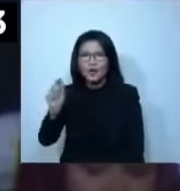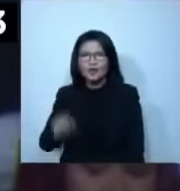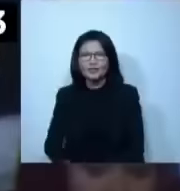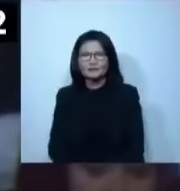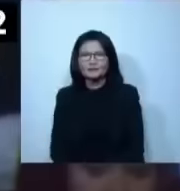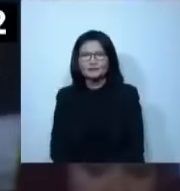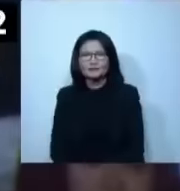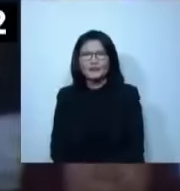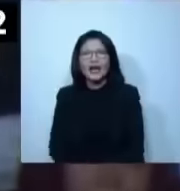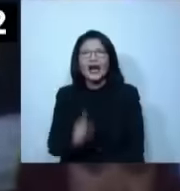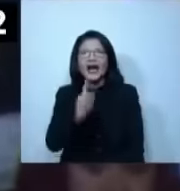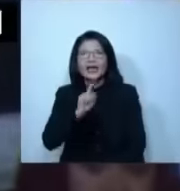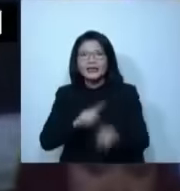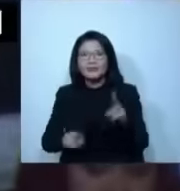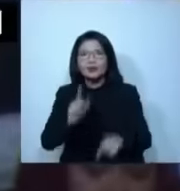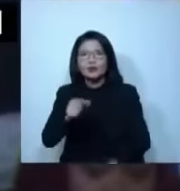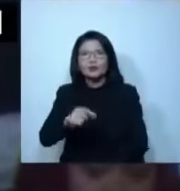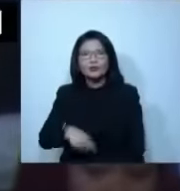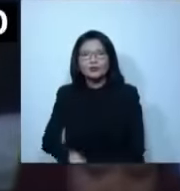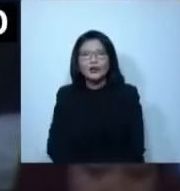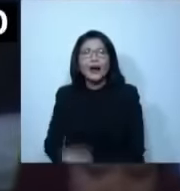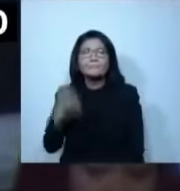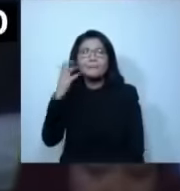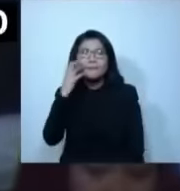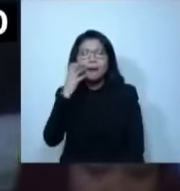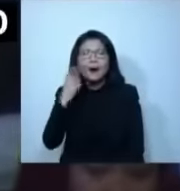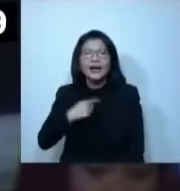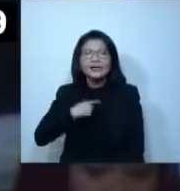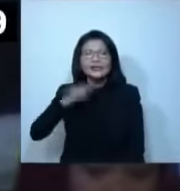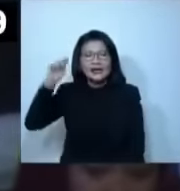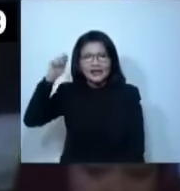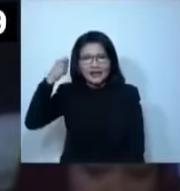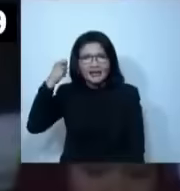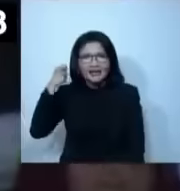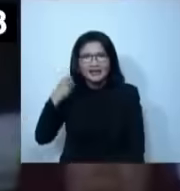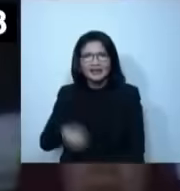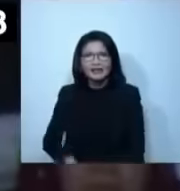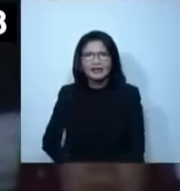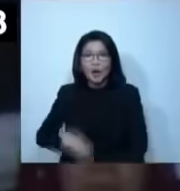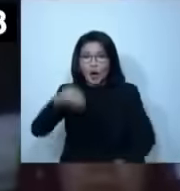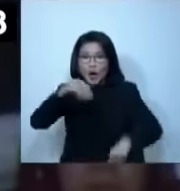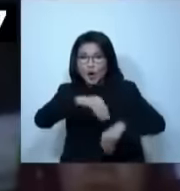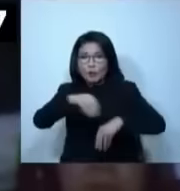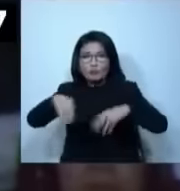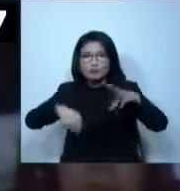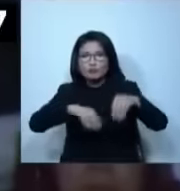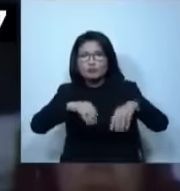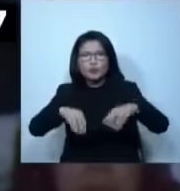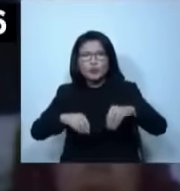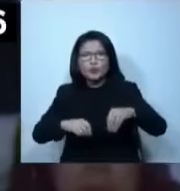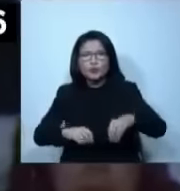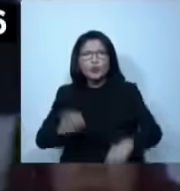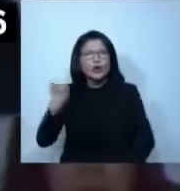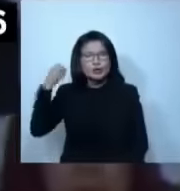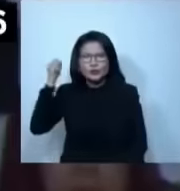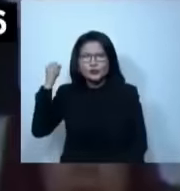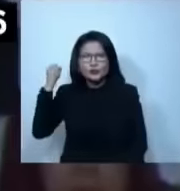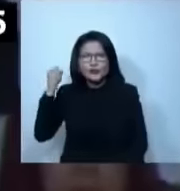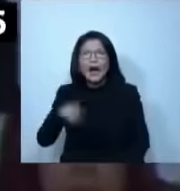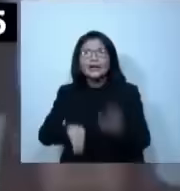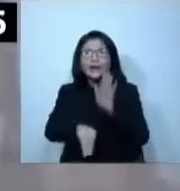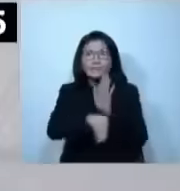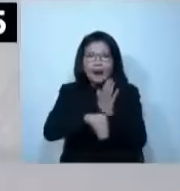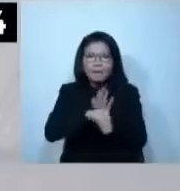Tapi untuk Pak Prabowo saya harus mengingatkan, Pak, pupuk langka terjadi di Papua, Pak. Pupuk langka terjadi di Sumatera Utara,